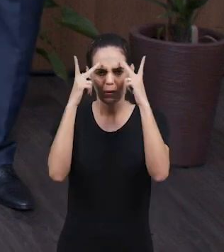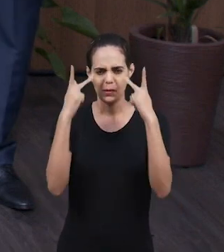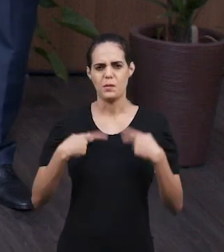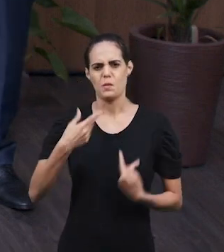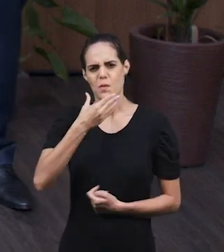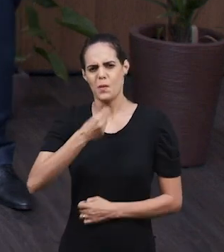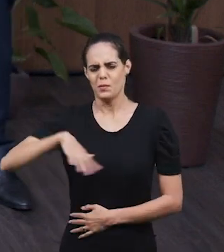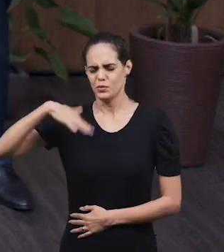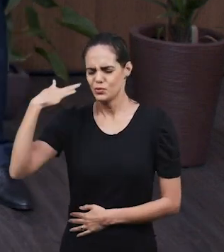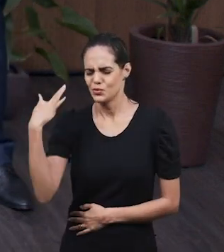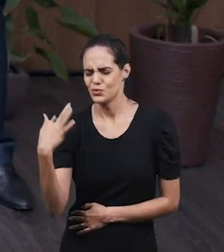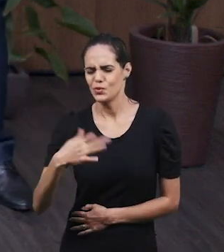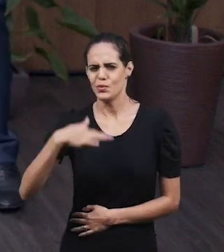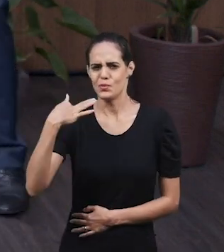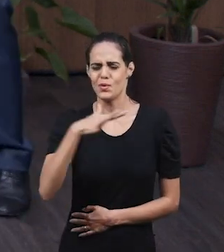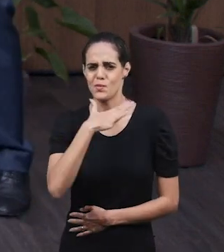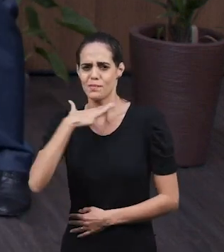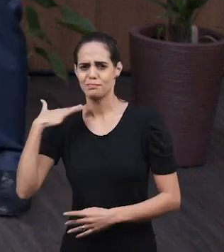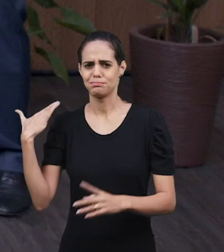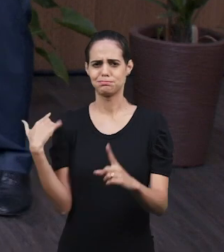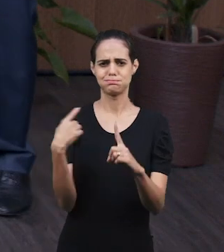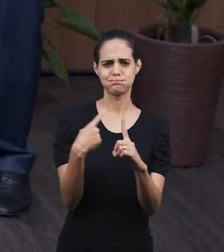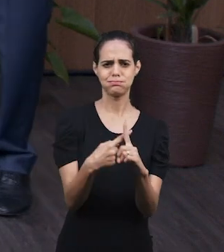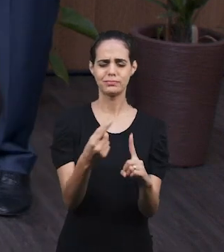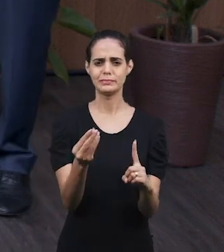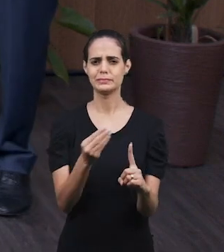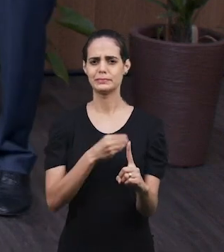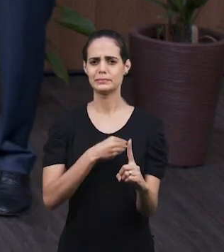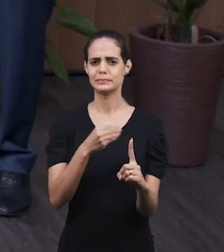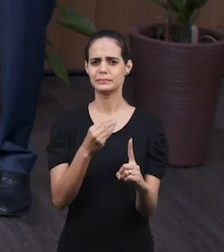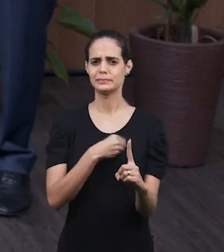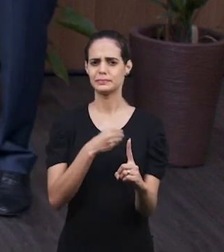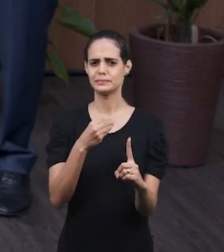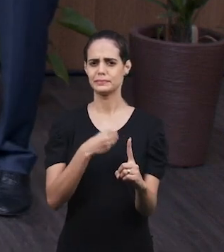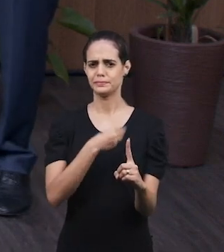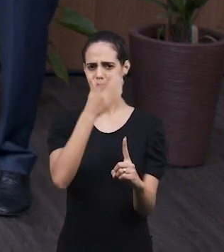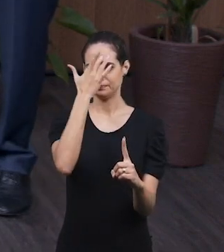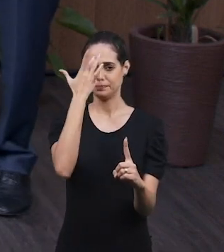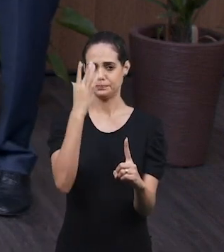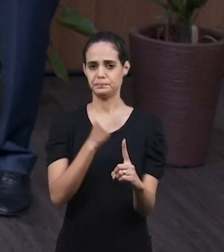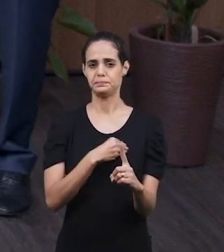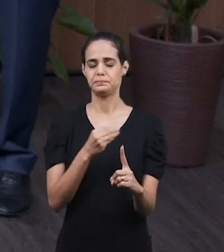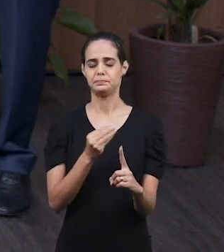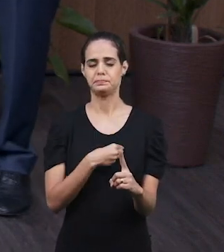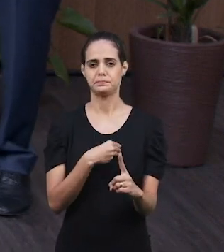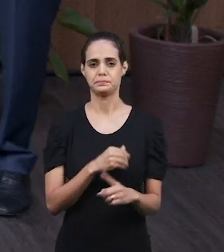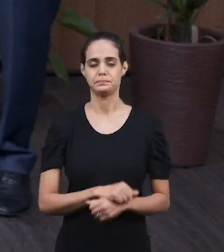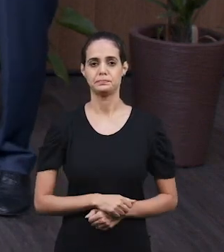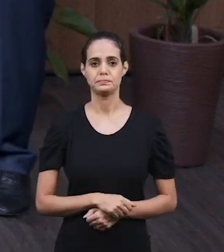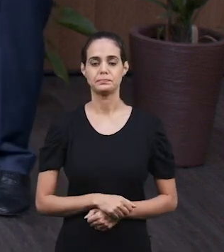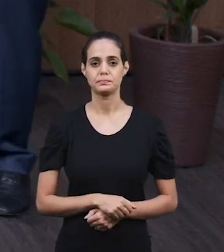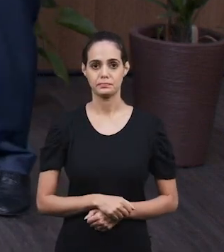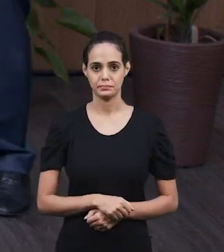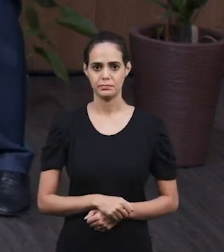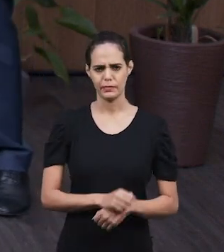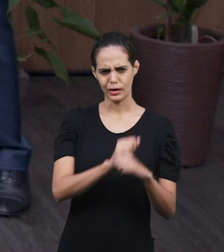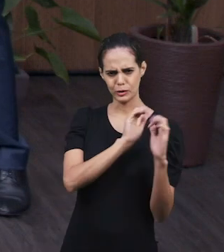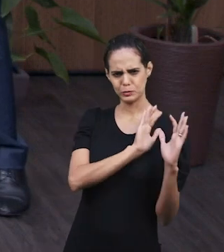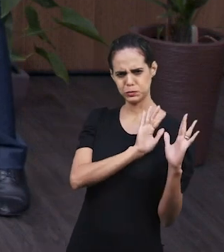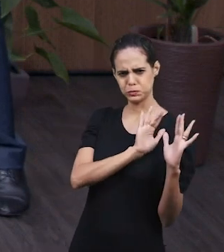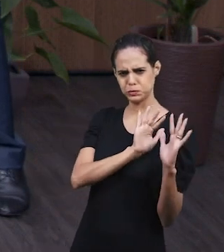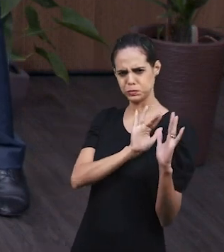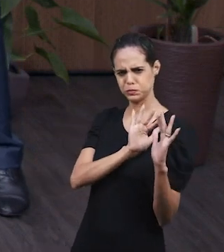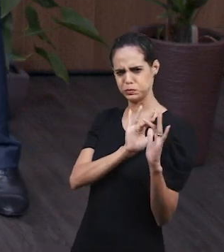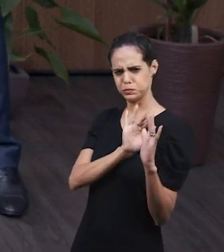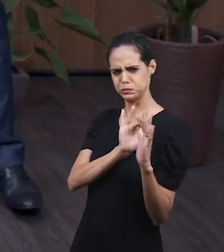qui est mort pour le pécheur. Maintenant, la foule parlait de Jésus, quand Bartimée a entendu